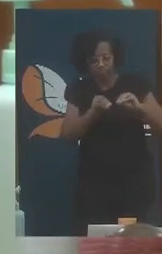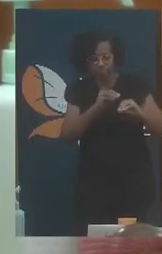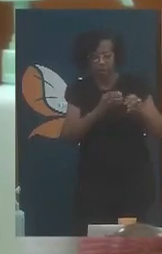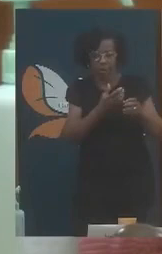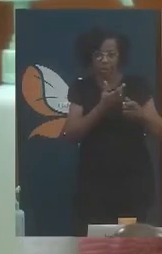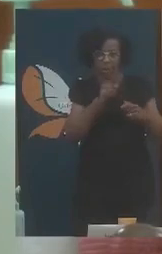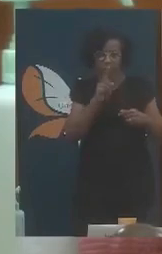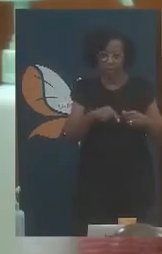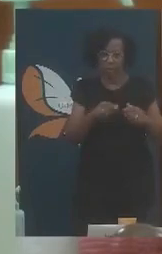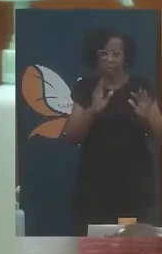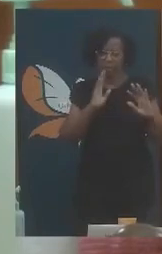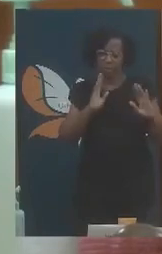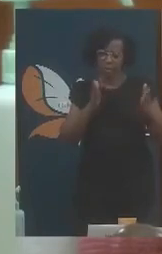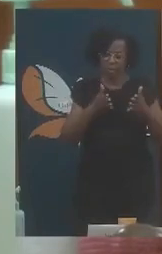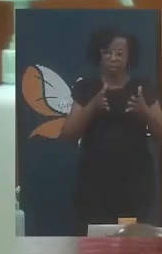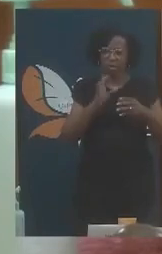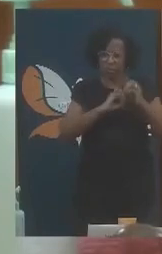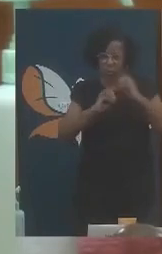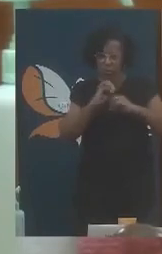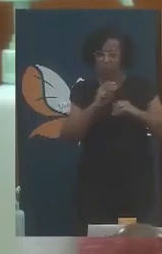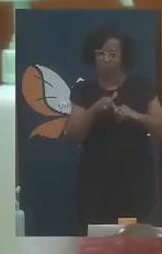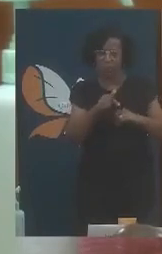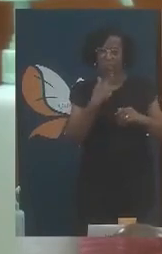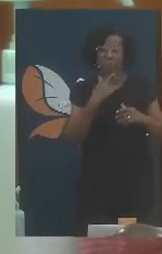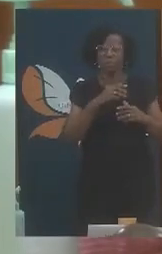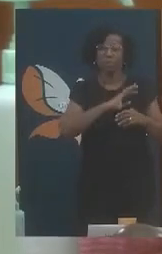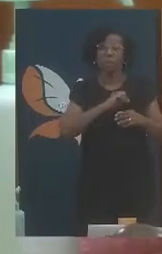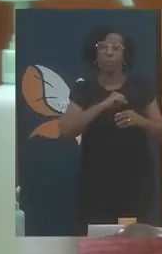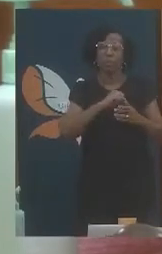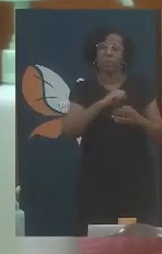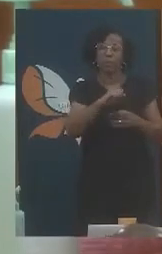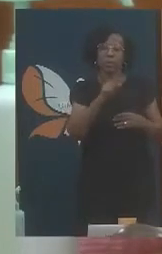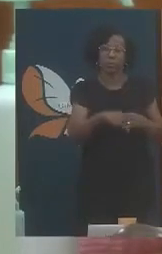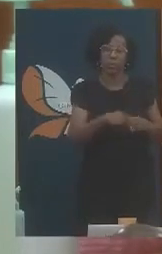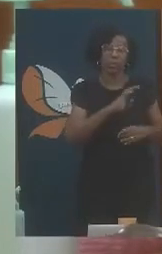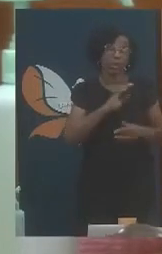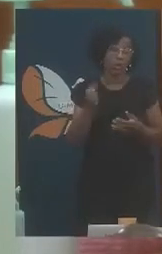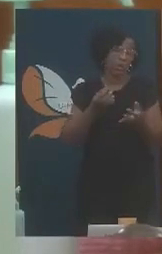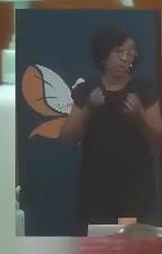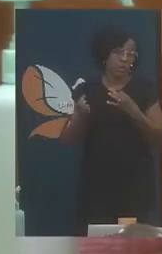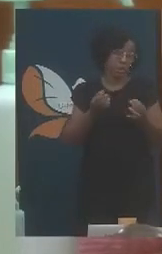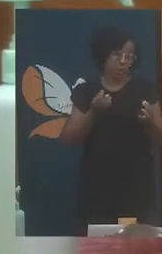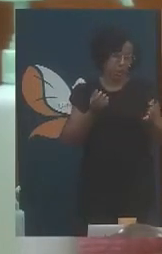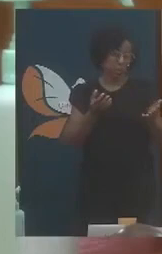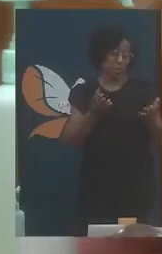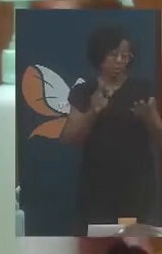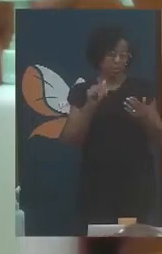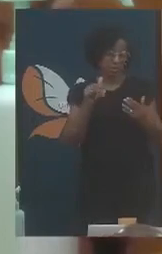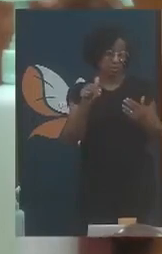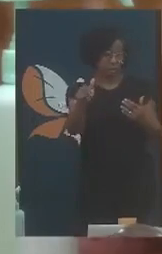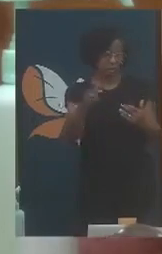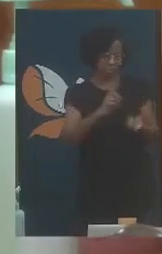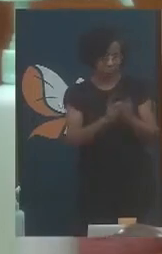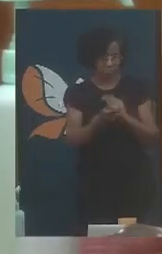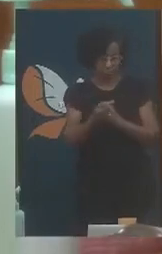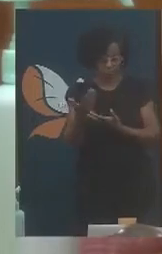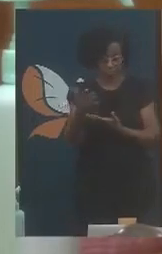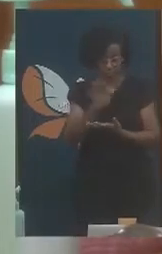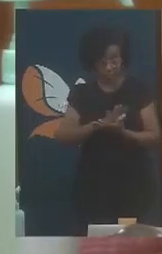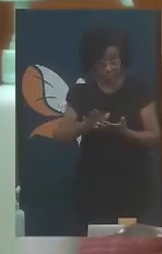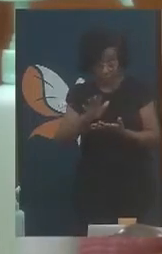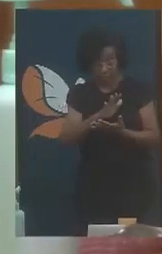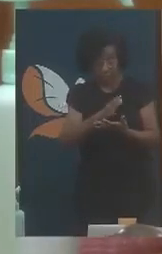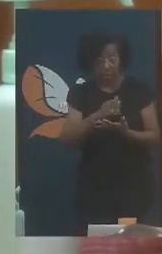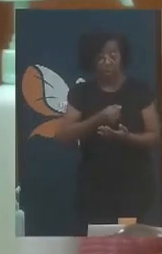à cette affaire-là. Ça doit passer en priorité parce que je trouve qu'on nous dit que nous serions le territoire le plus âgé, comme si